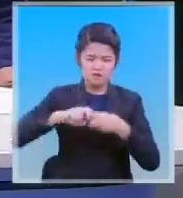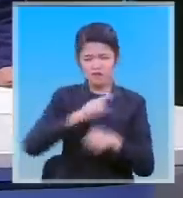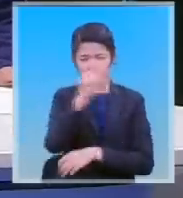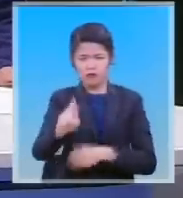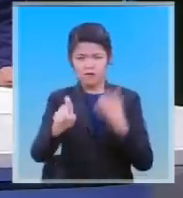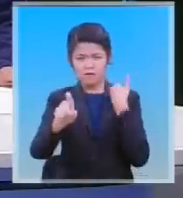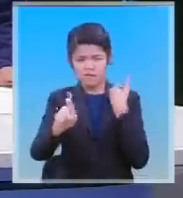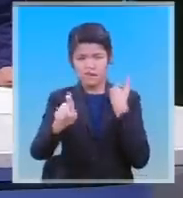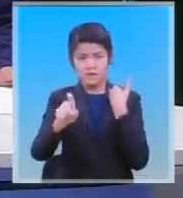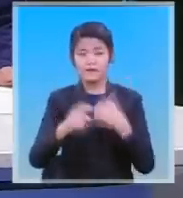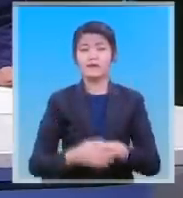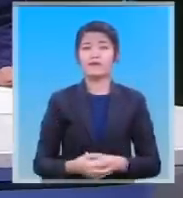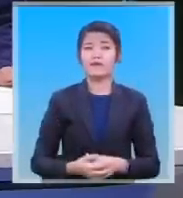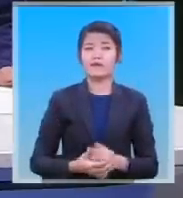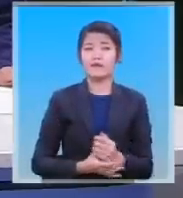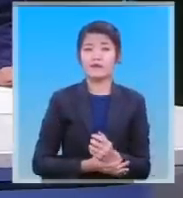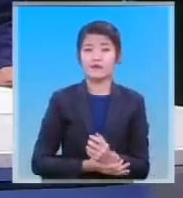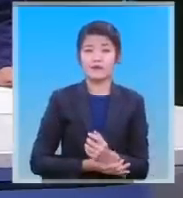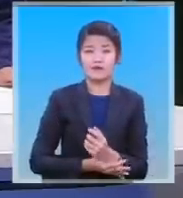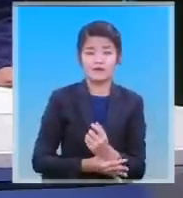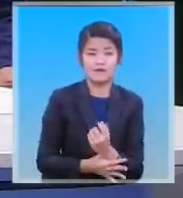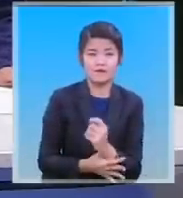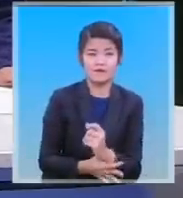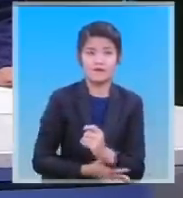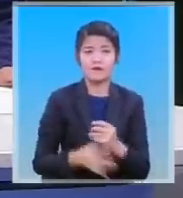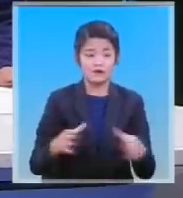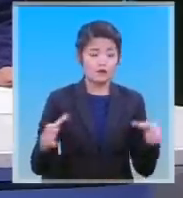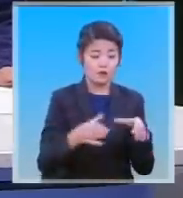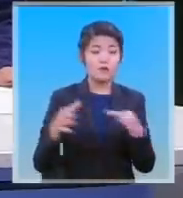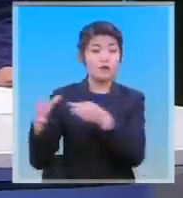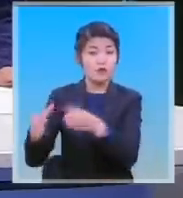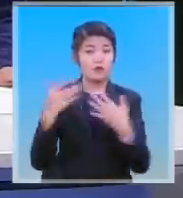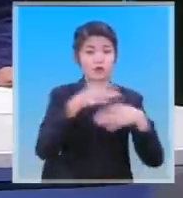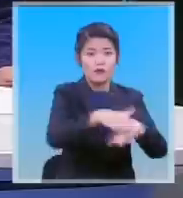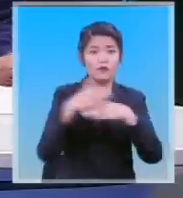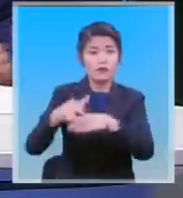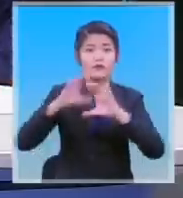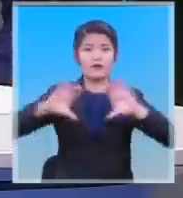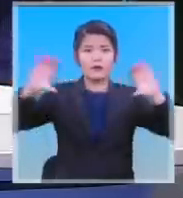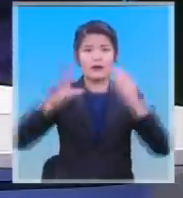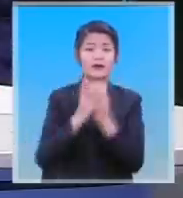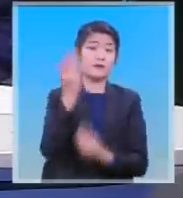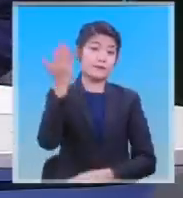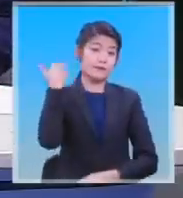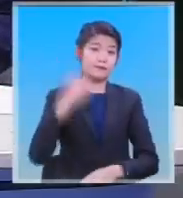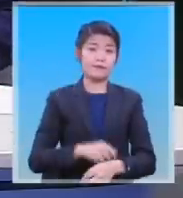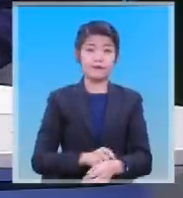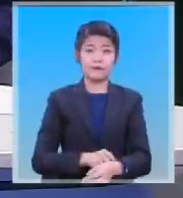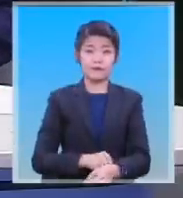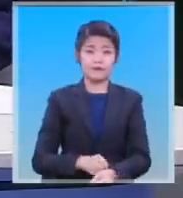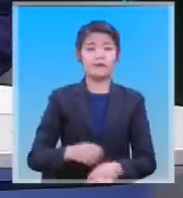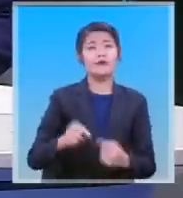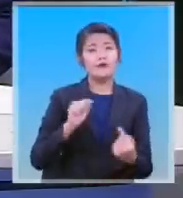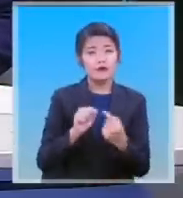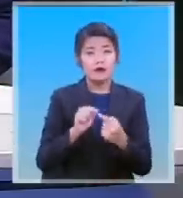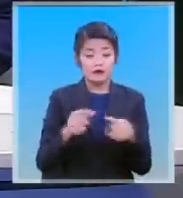ใช่ค่ะนะคะโดยเฉพาะการจับขั้วในการจัดตั้งรัฐบาลนะคะสัปดาห์ที่ผ่านมาพรรคที่เป็นแกน